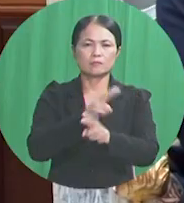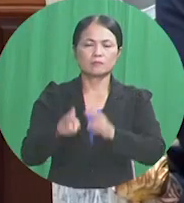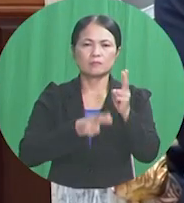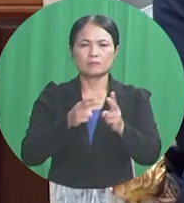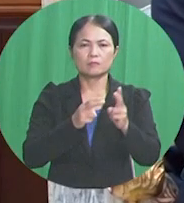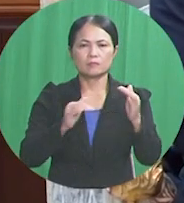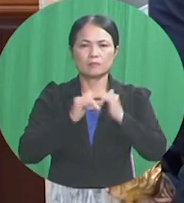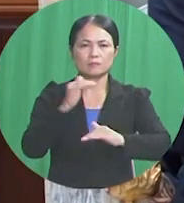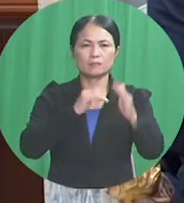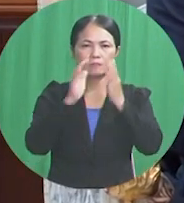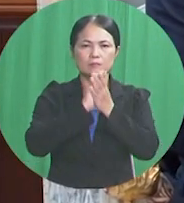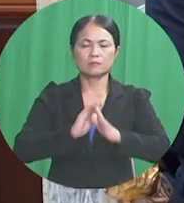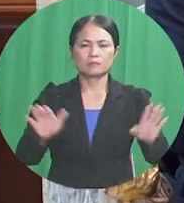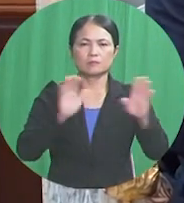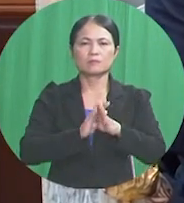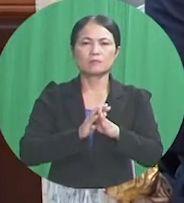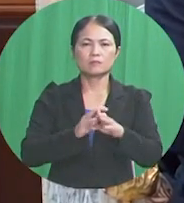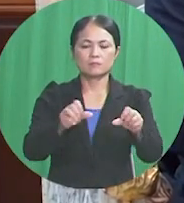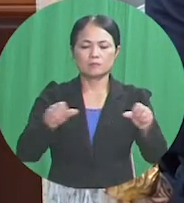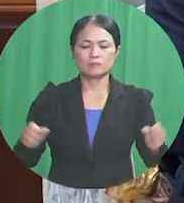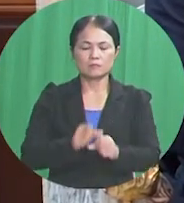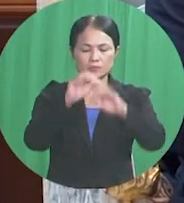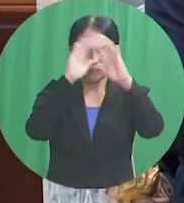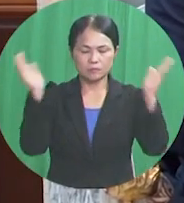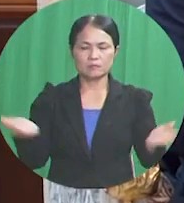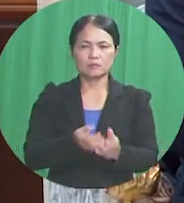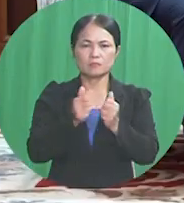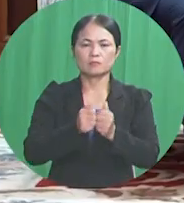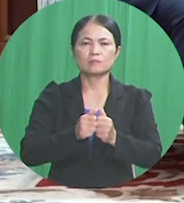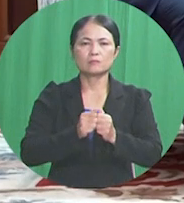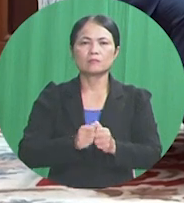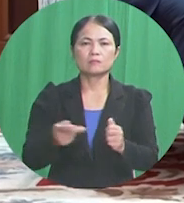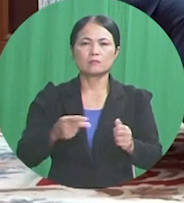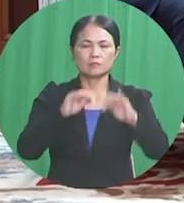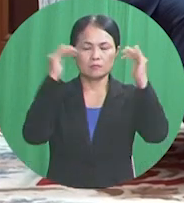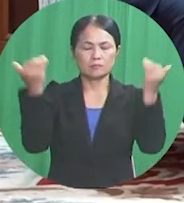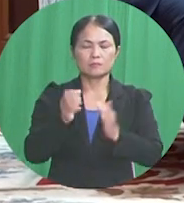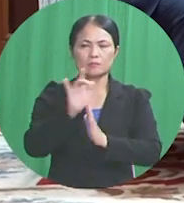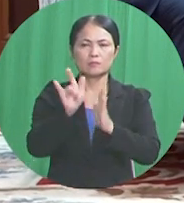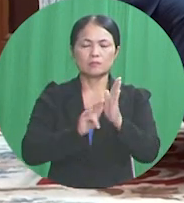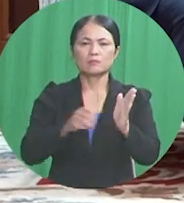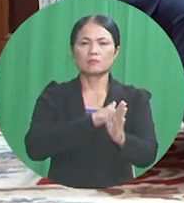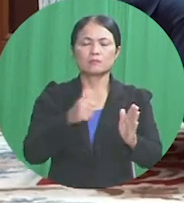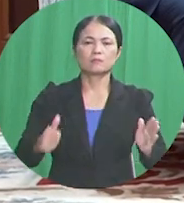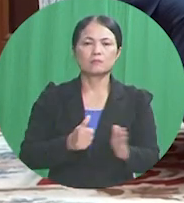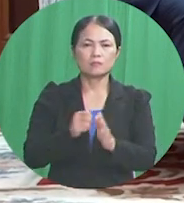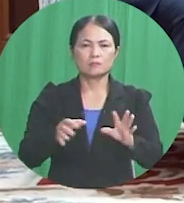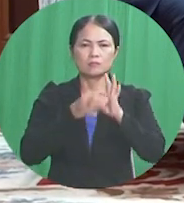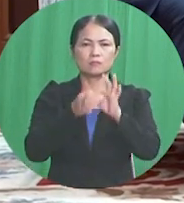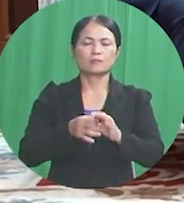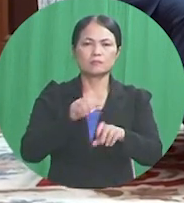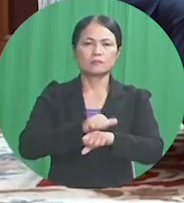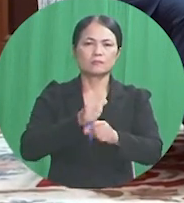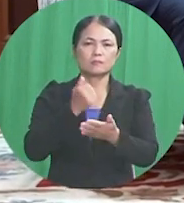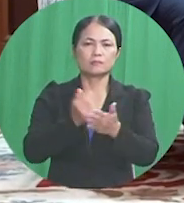นึ่งกอซางสันติพิบขนองดำบันหนึ่งสกอลโลกจมวยไดกูสถาบันนิเตปัญญาณีเนียขนองปฏิบัติการเงียก